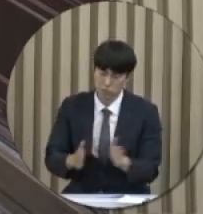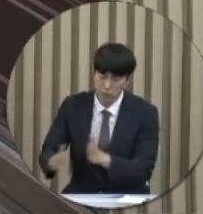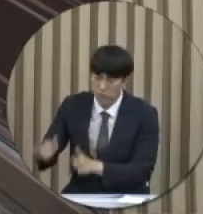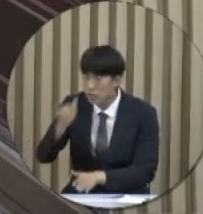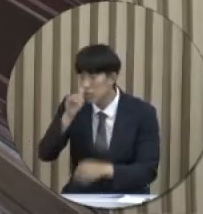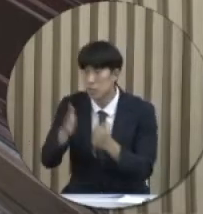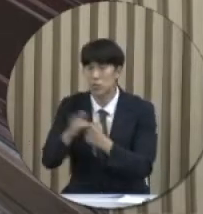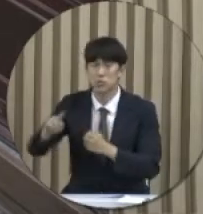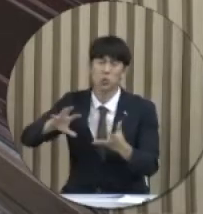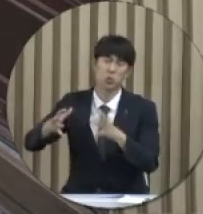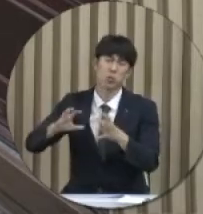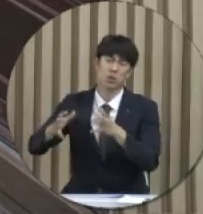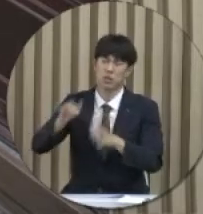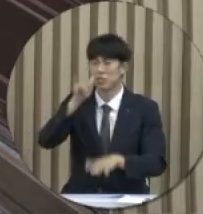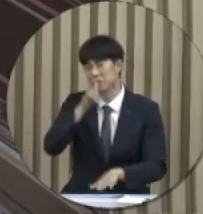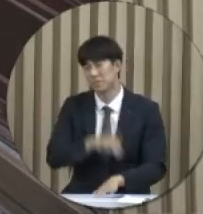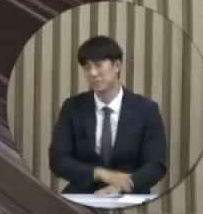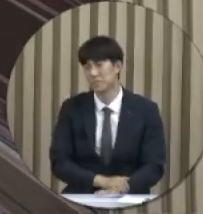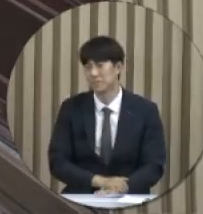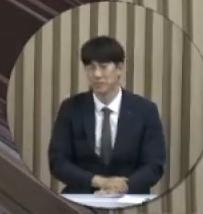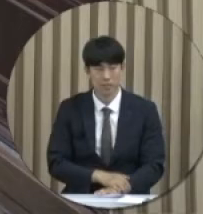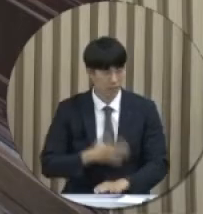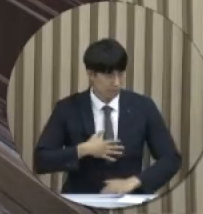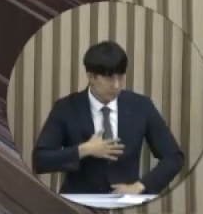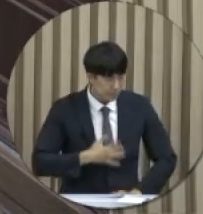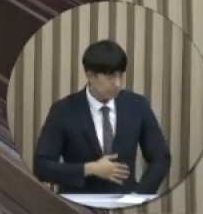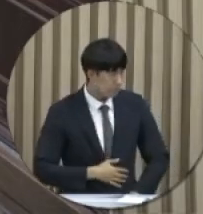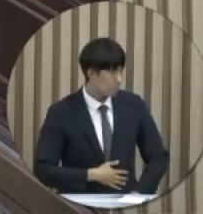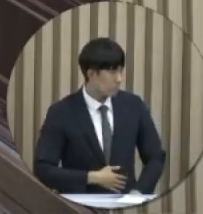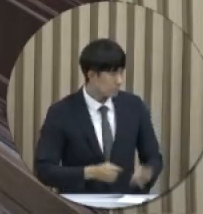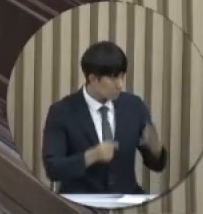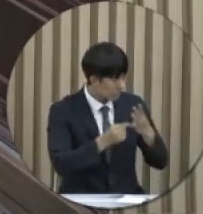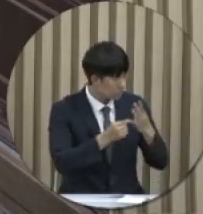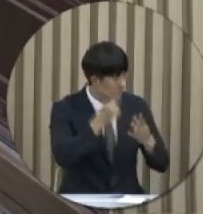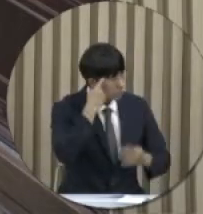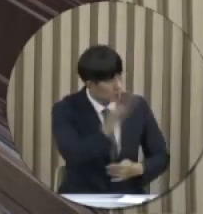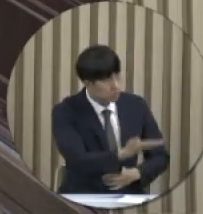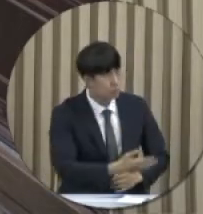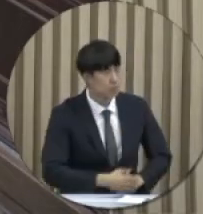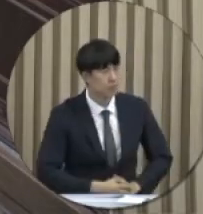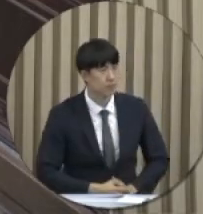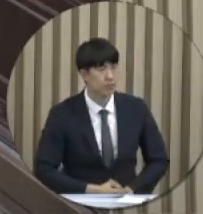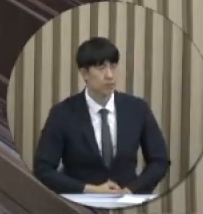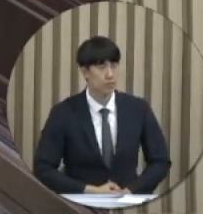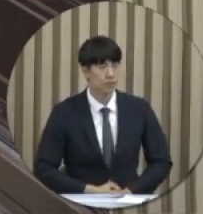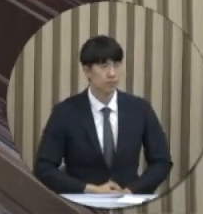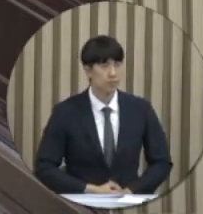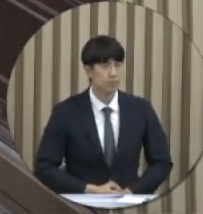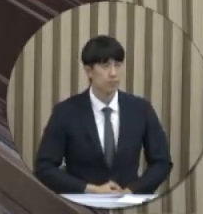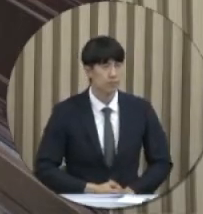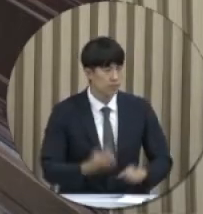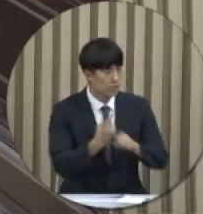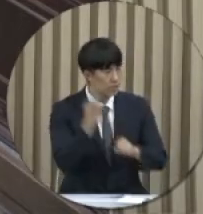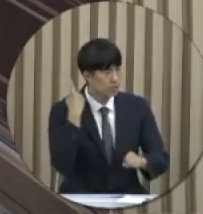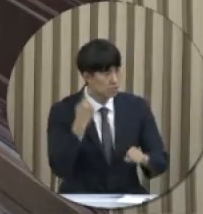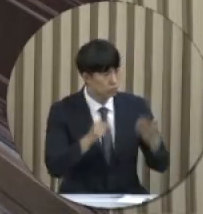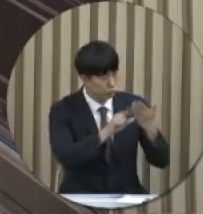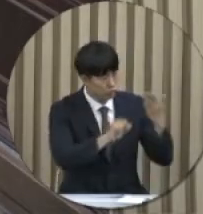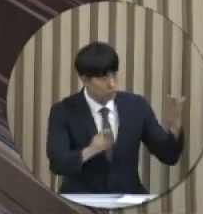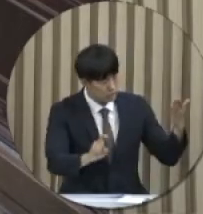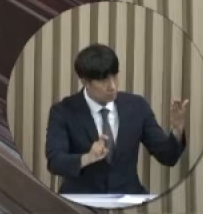저게 논란이 계속 되어 왔던 것입니다. 네, 알겠습니다. 네 번째 질문인데요. 작년 9월